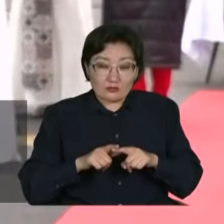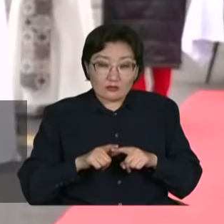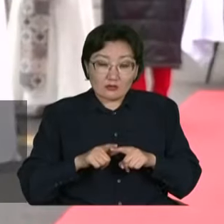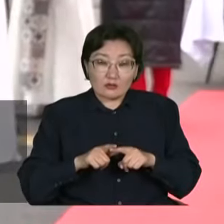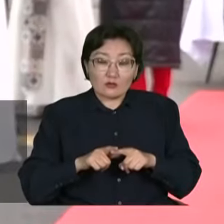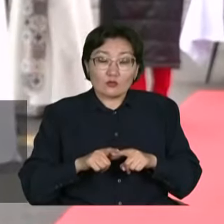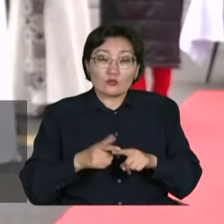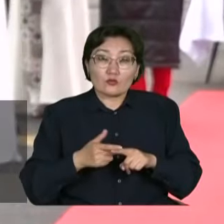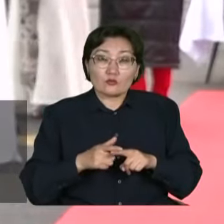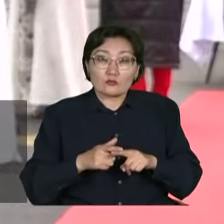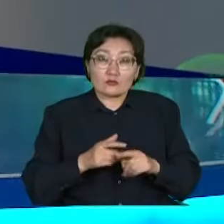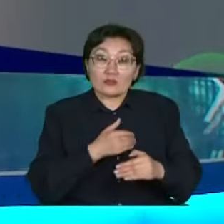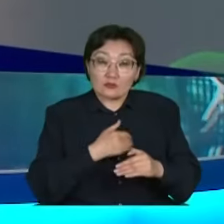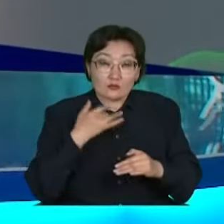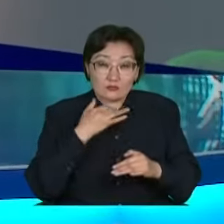сұраныс бар.